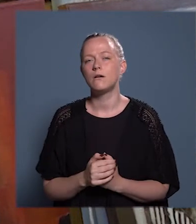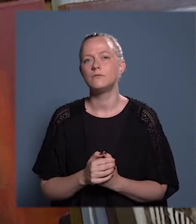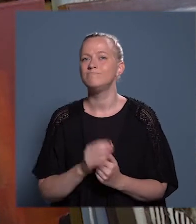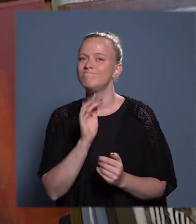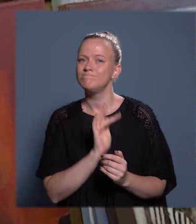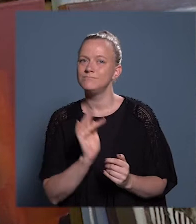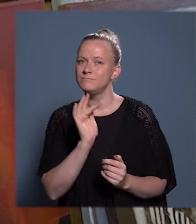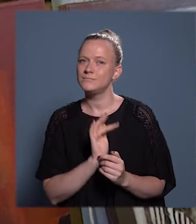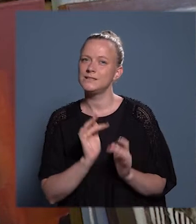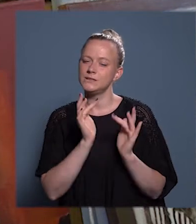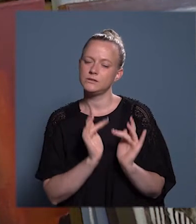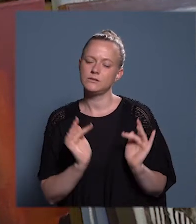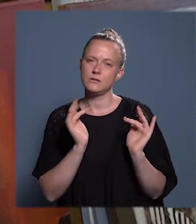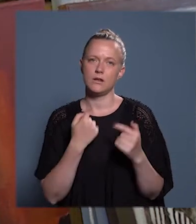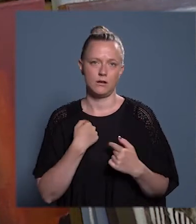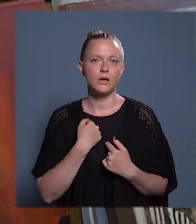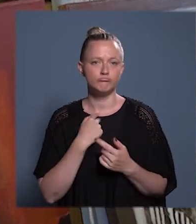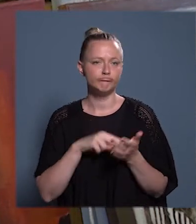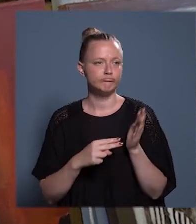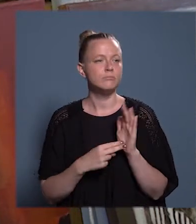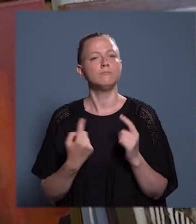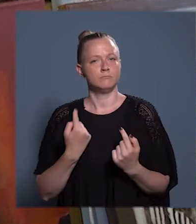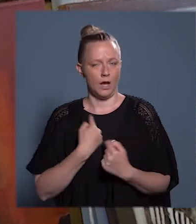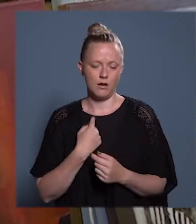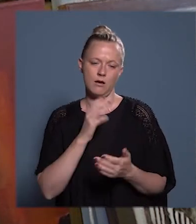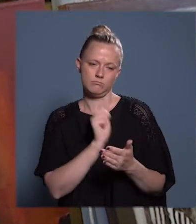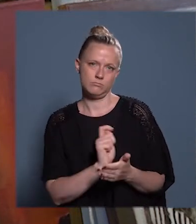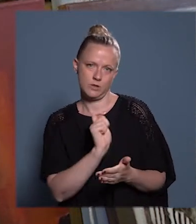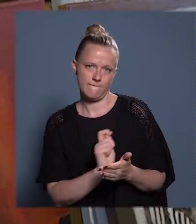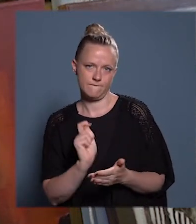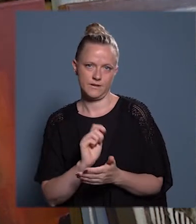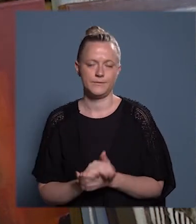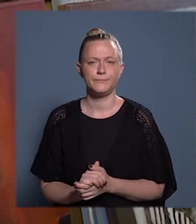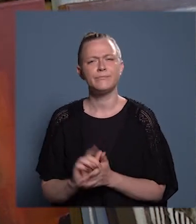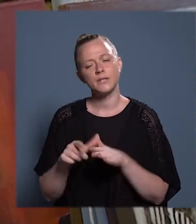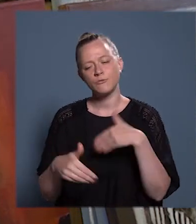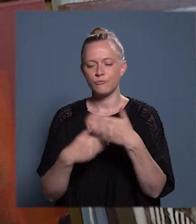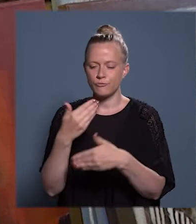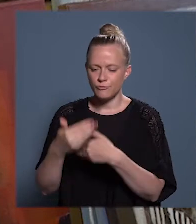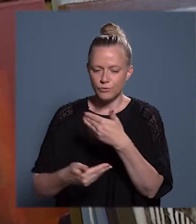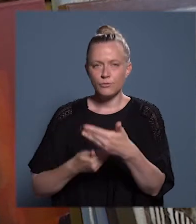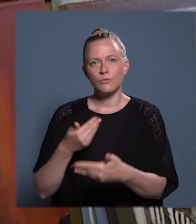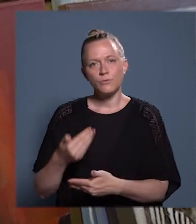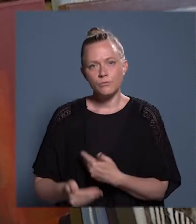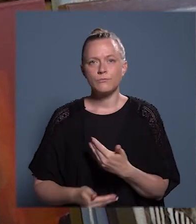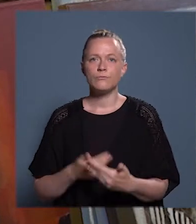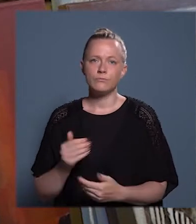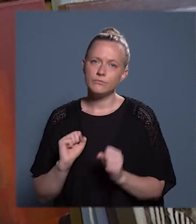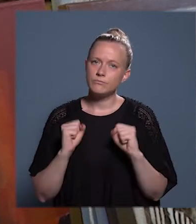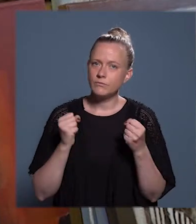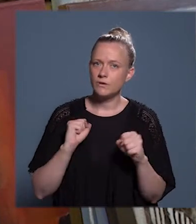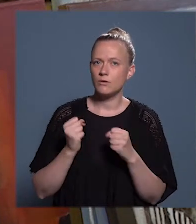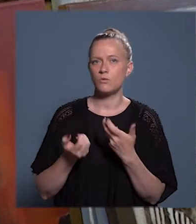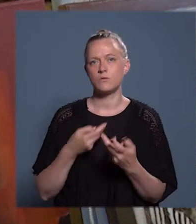magam terveztem, és én gravíroztam. És akkor későbbiek folyamán, ahogy gyakoroltam a